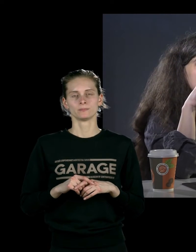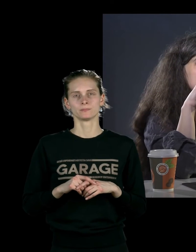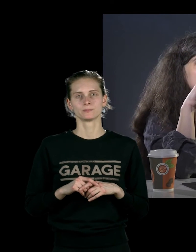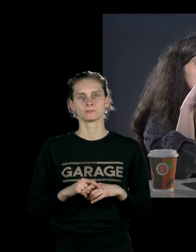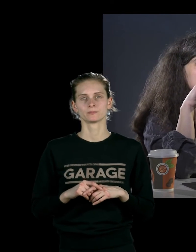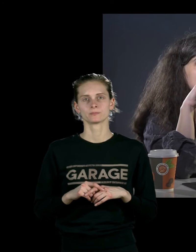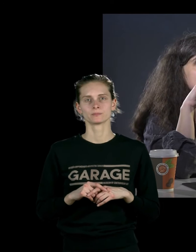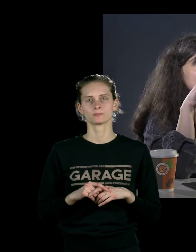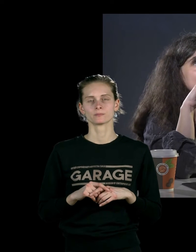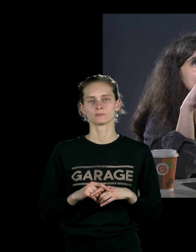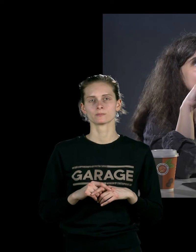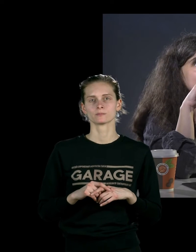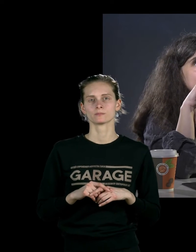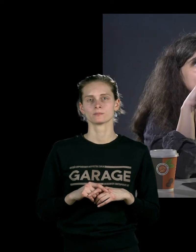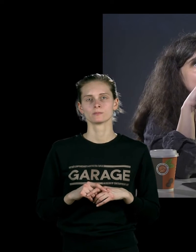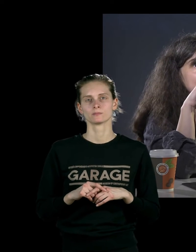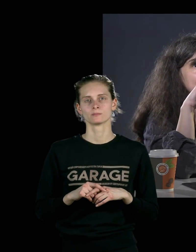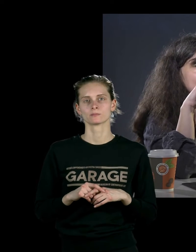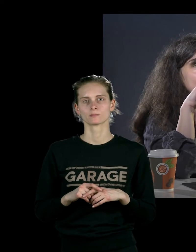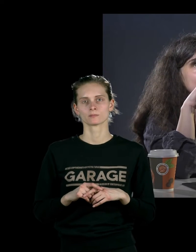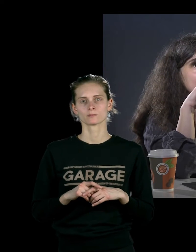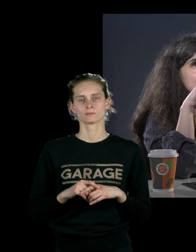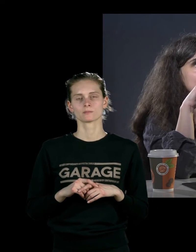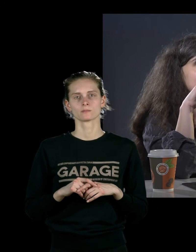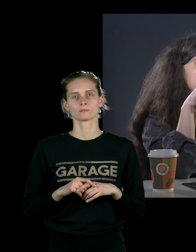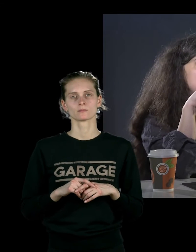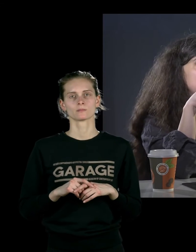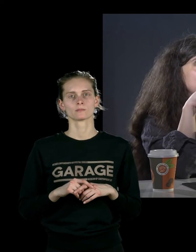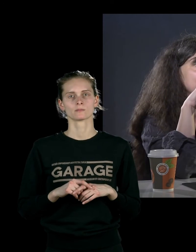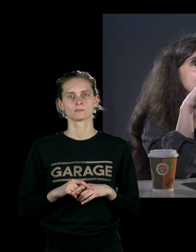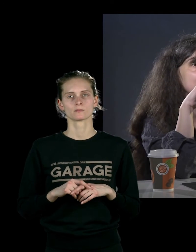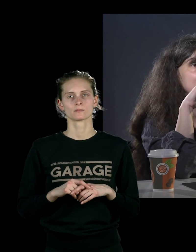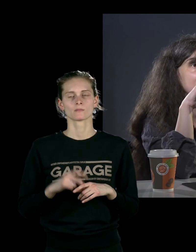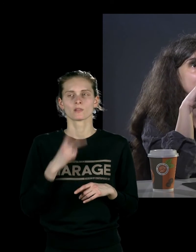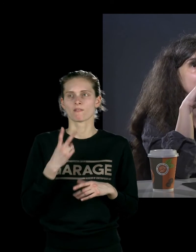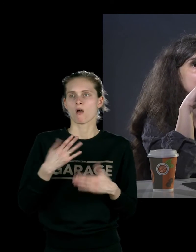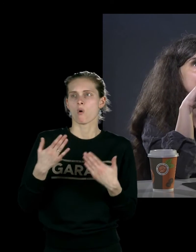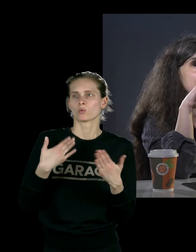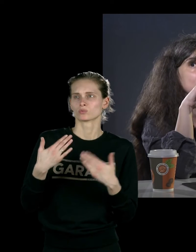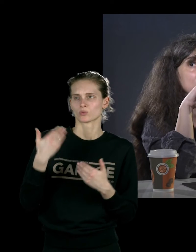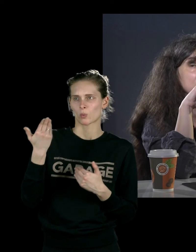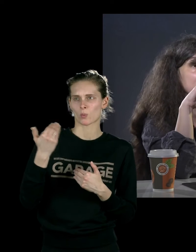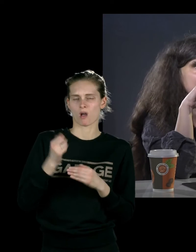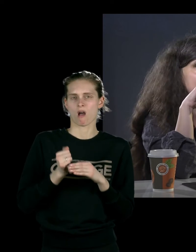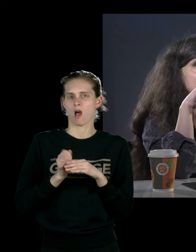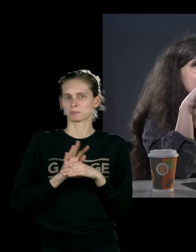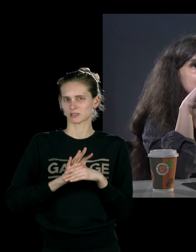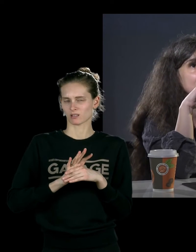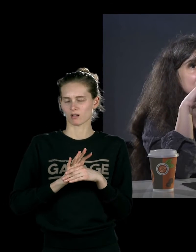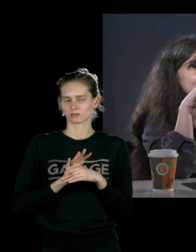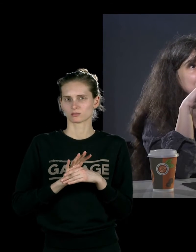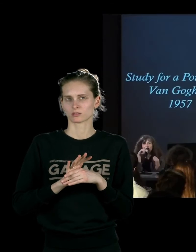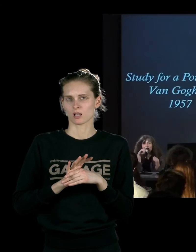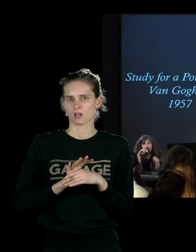Но при этом, как бы при всей его скептицизме по отношению к абстрактному экспрессионизму, то, чем занимался сам Бэкон, во многом технически